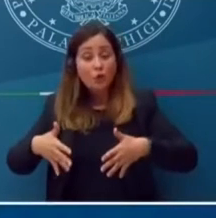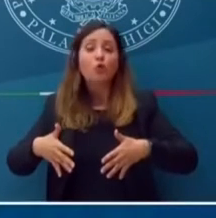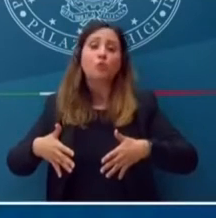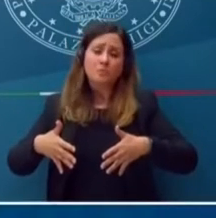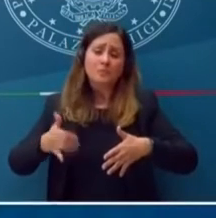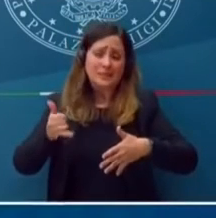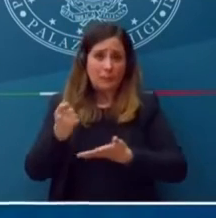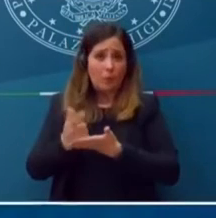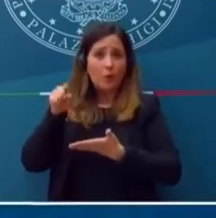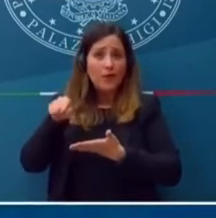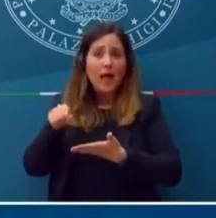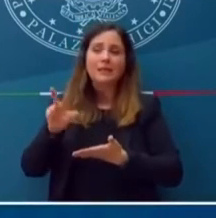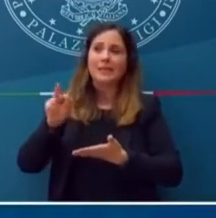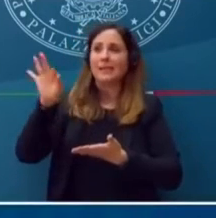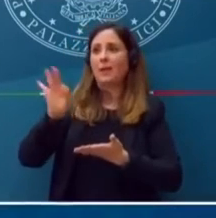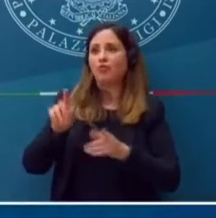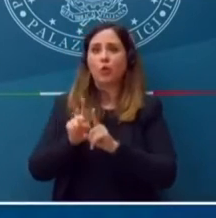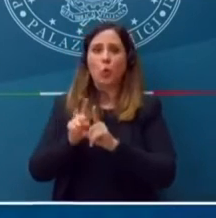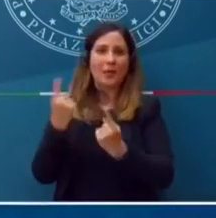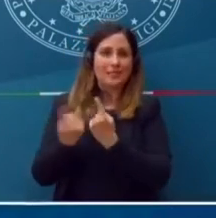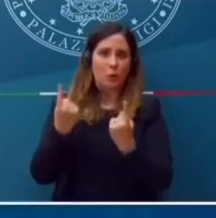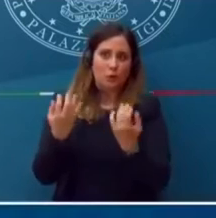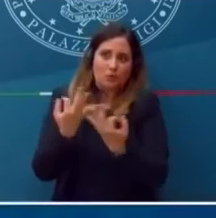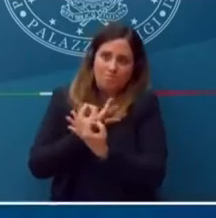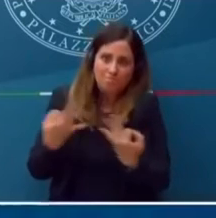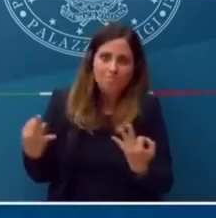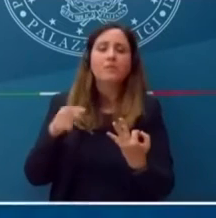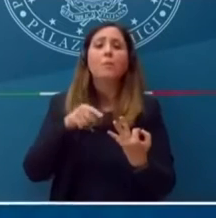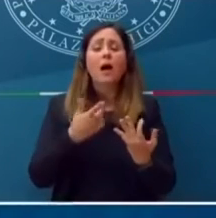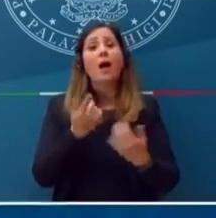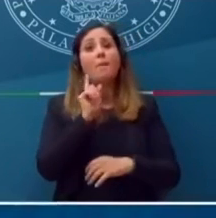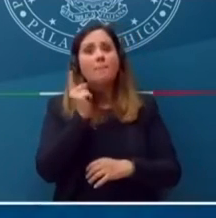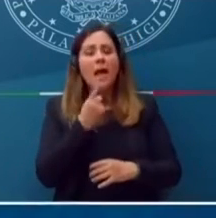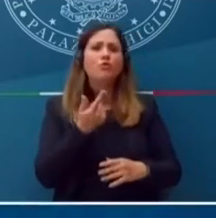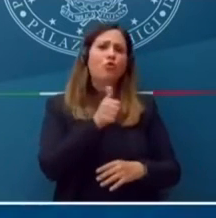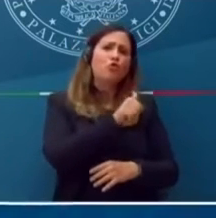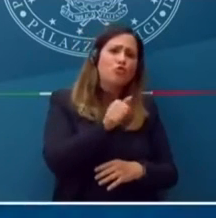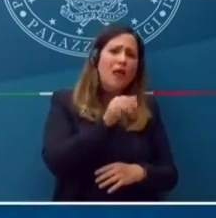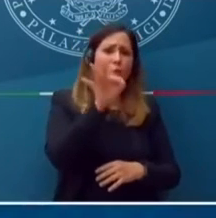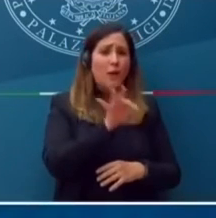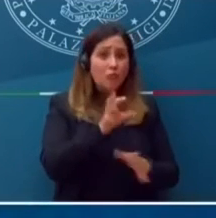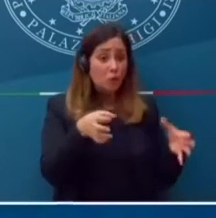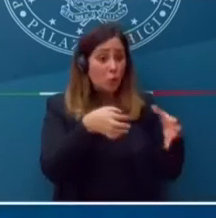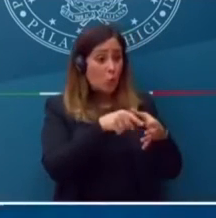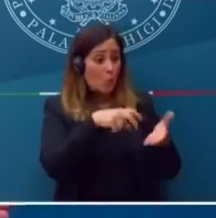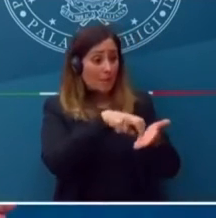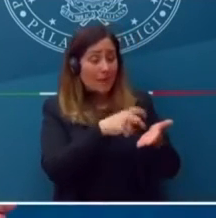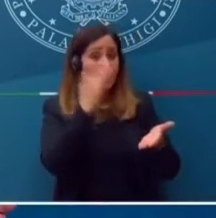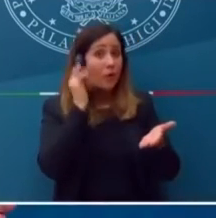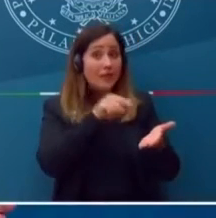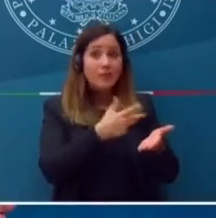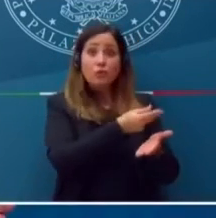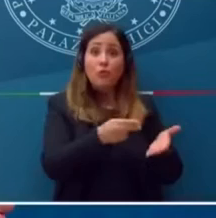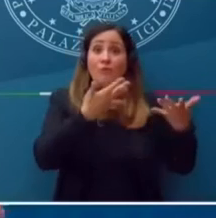migliore dei casi poi, delle categorie a rischio. È meglio avere il 100%, 80%, 90% delle categorie a rischio e magari un po' meno